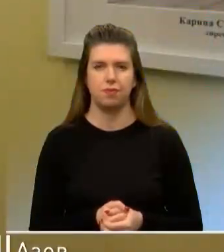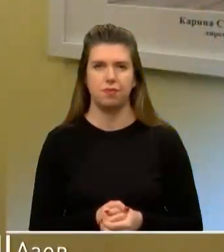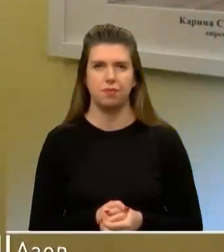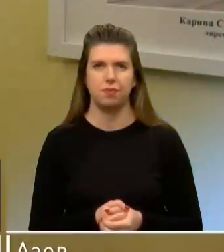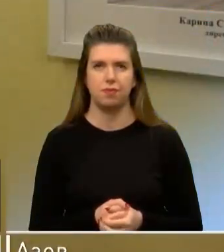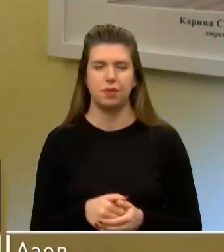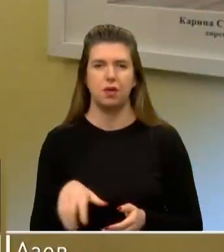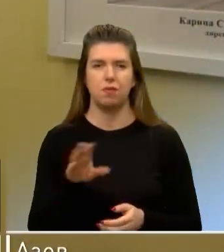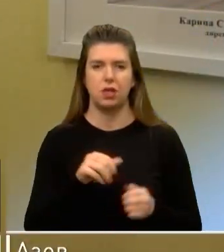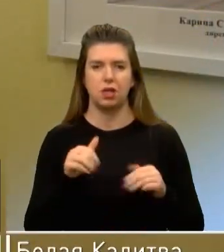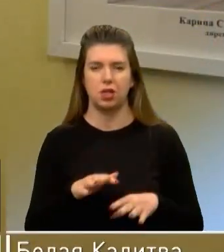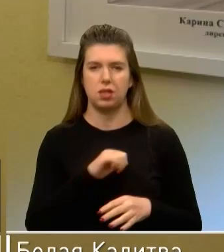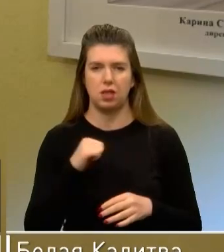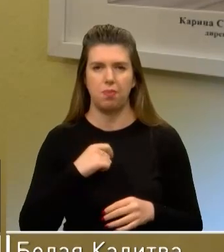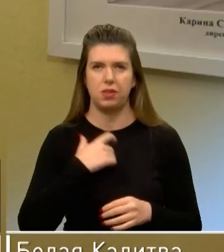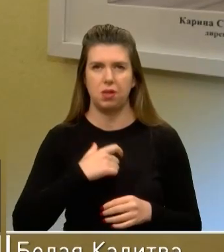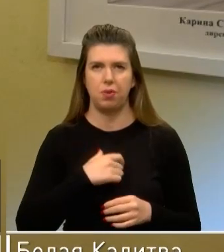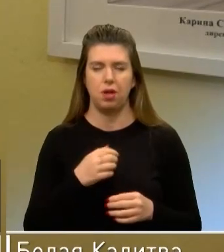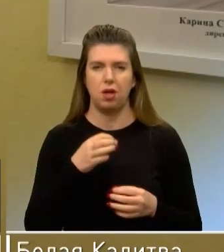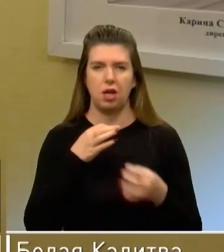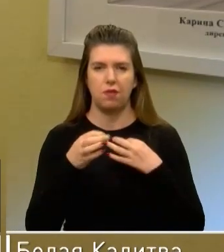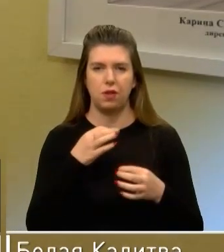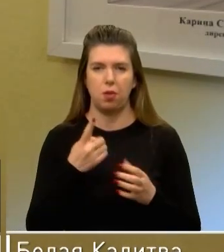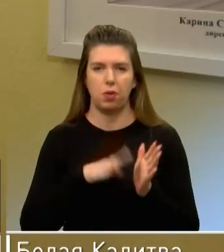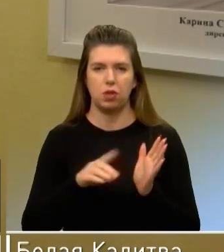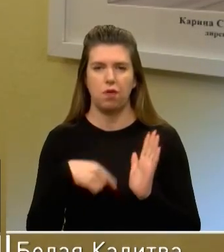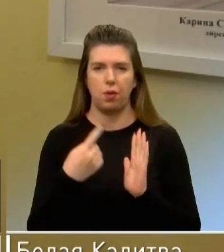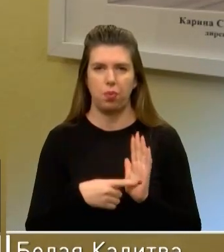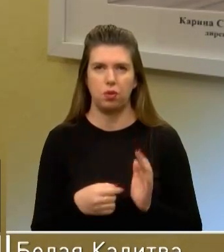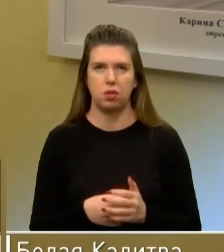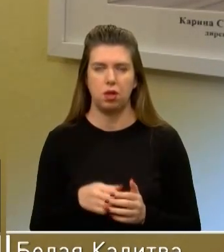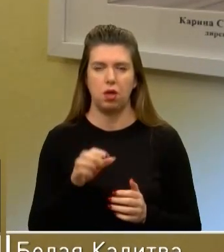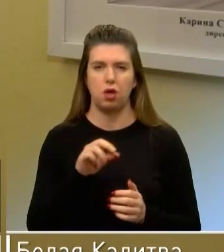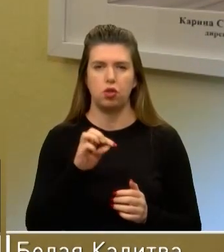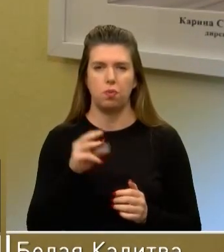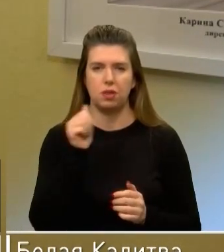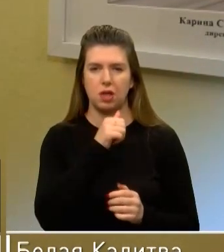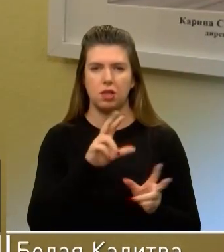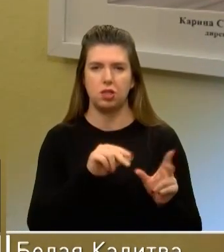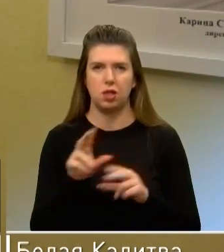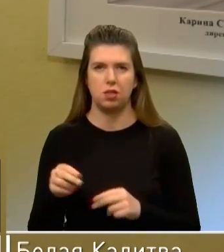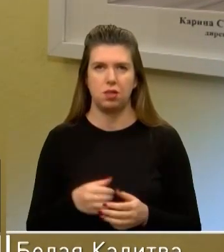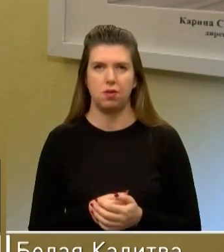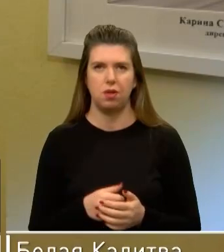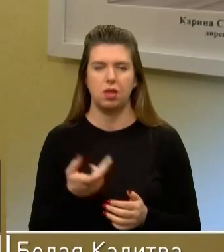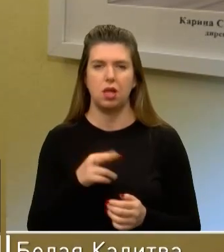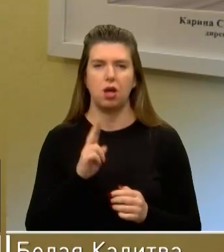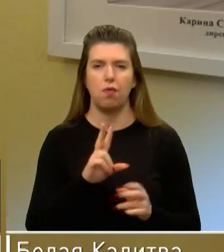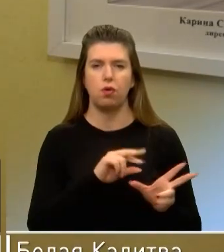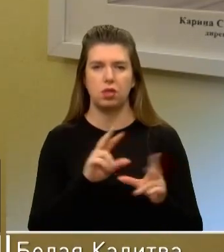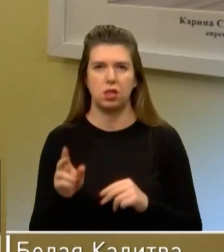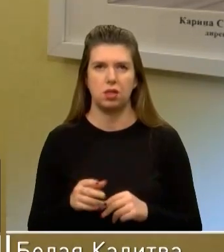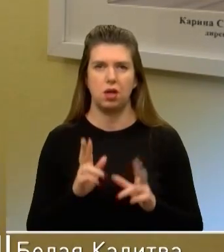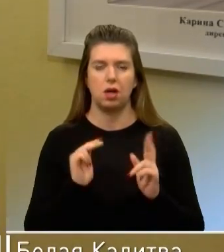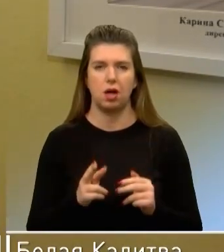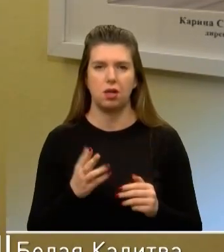полицейскими решили сами себе ответить на один простой вопрос А в чём секрет счастья вообще Для кого это счастье